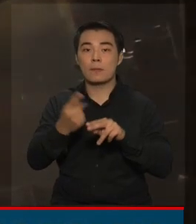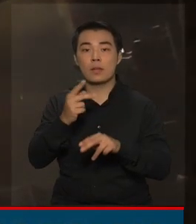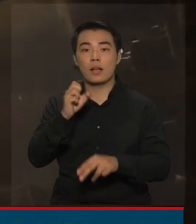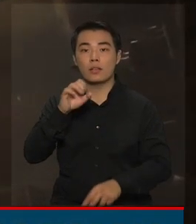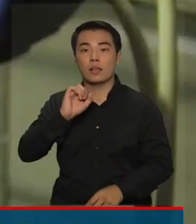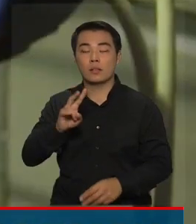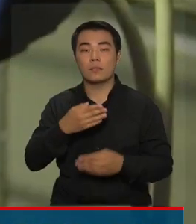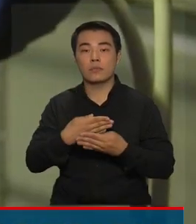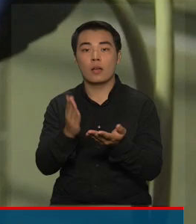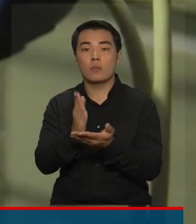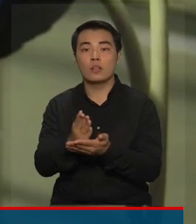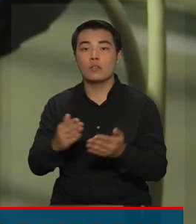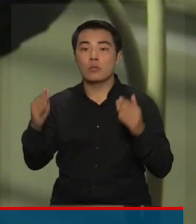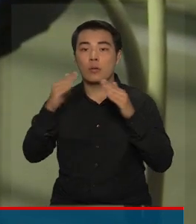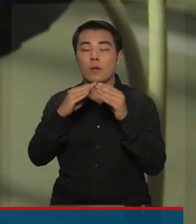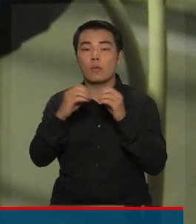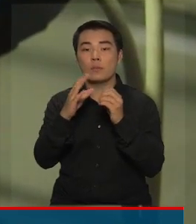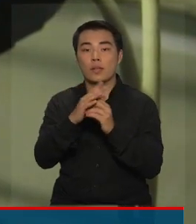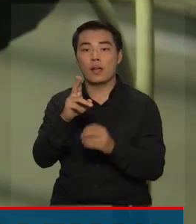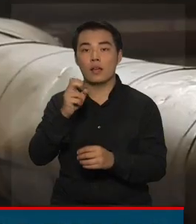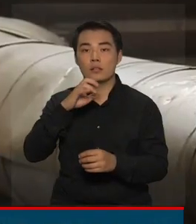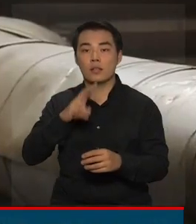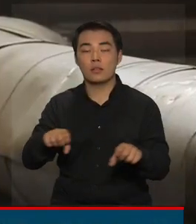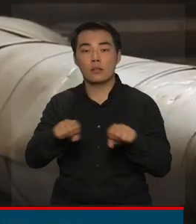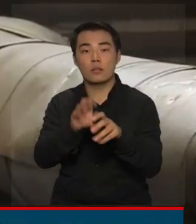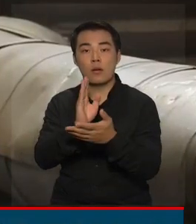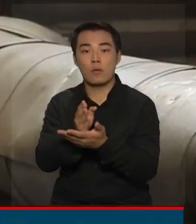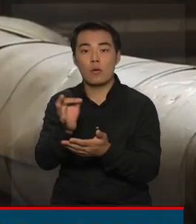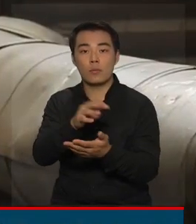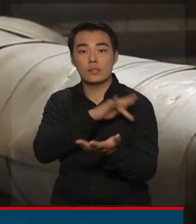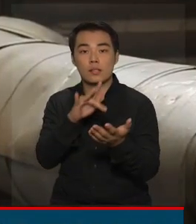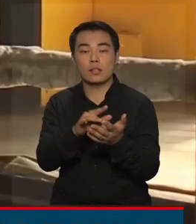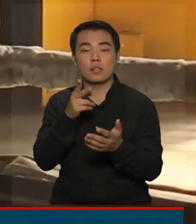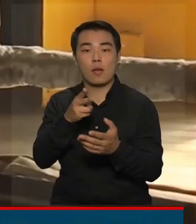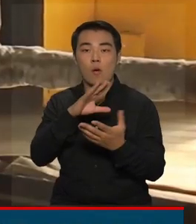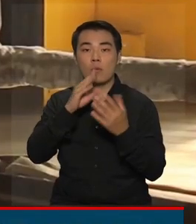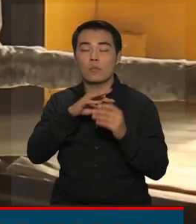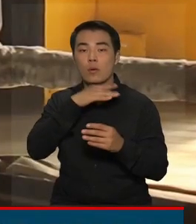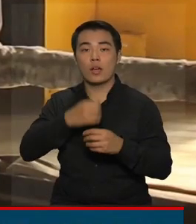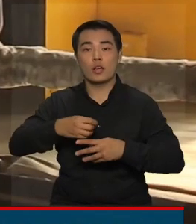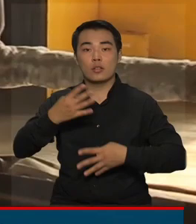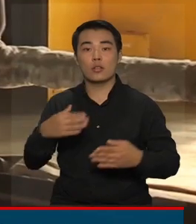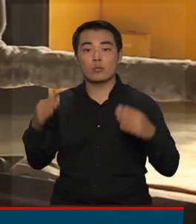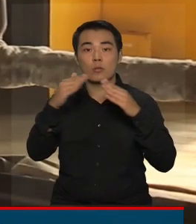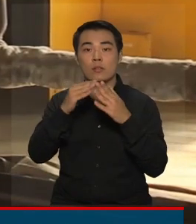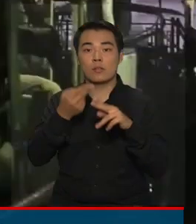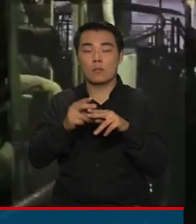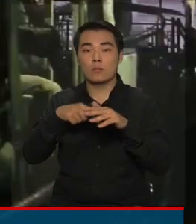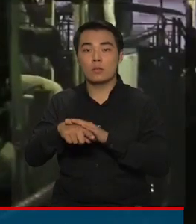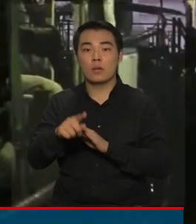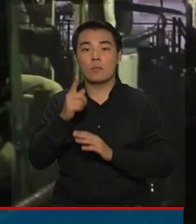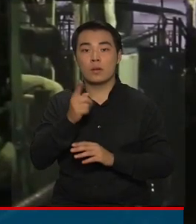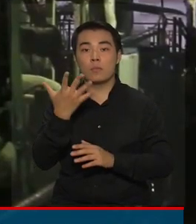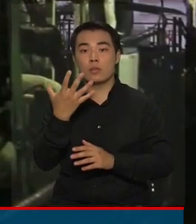бастап беріледі, ал тұрғын үйлер 15-ші қазаннан бастап қосылады. Облыс орталығында 2000-ға жуық көпқабатты тұрғын үй болса, олардың 1,5